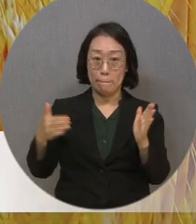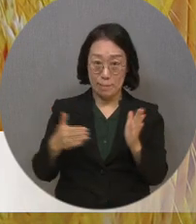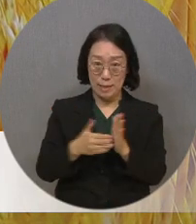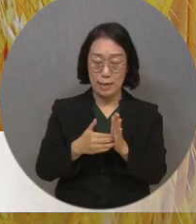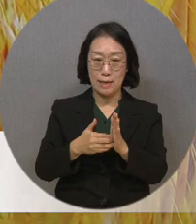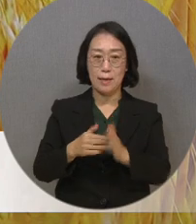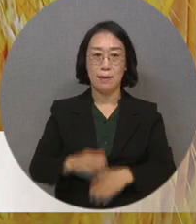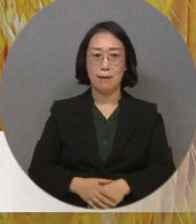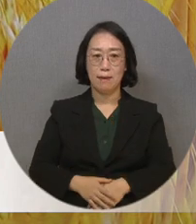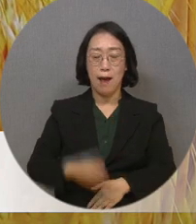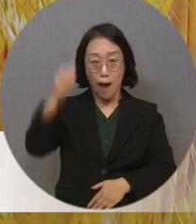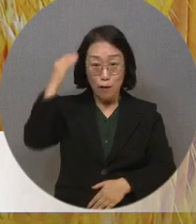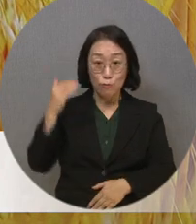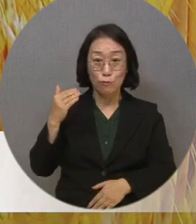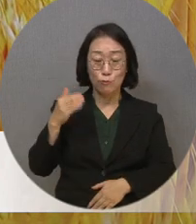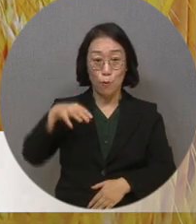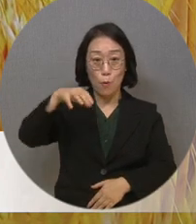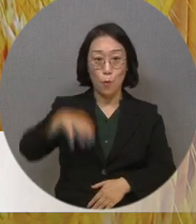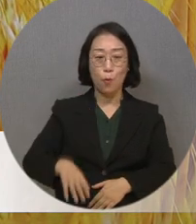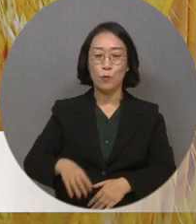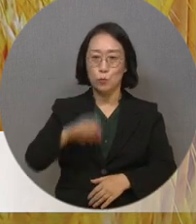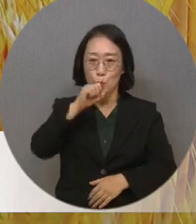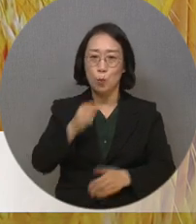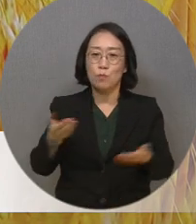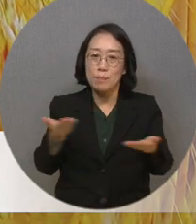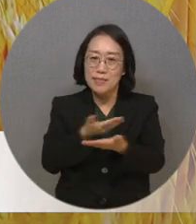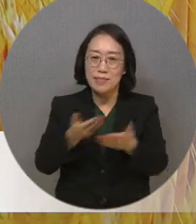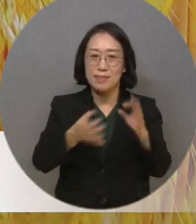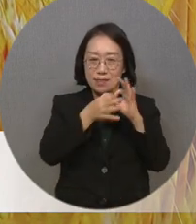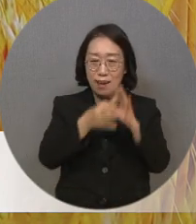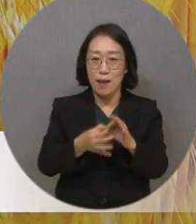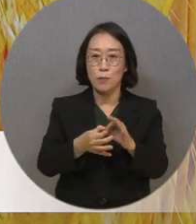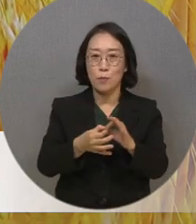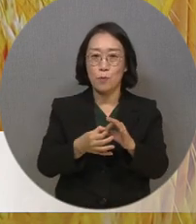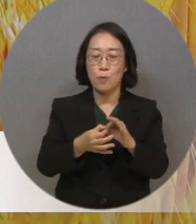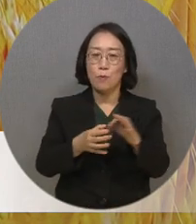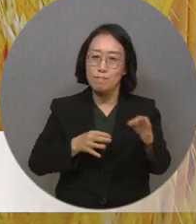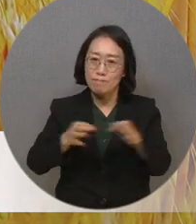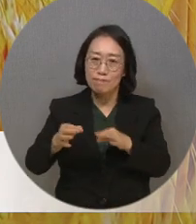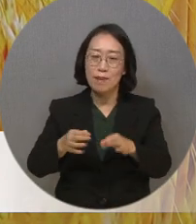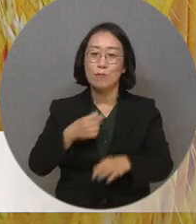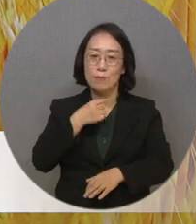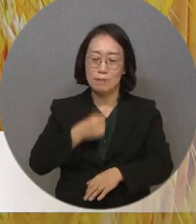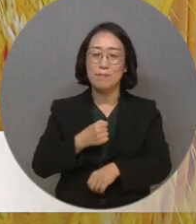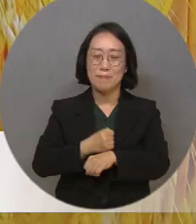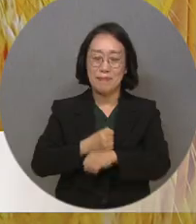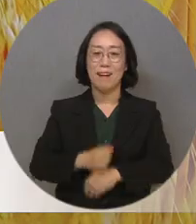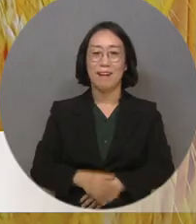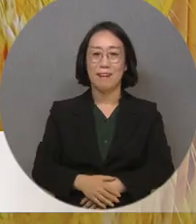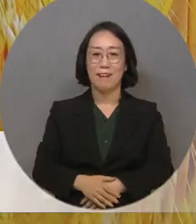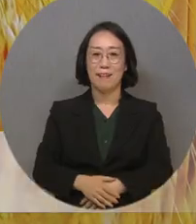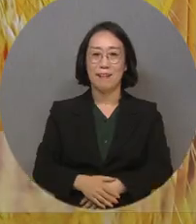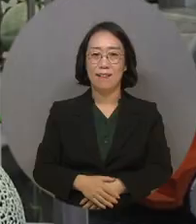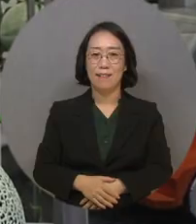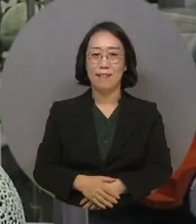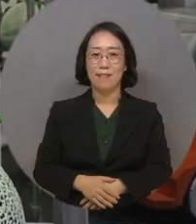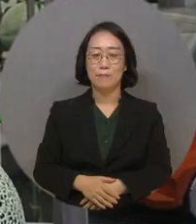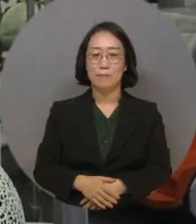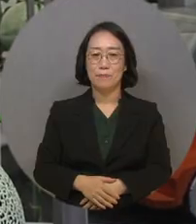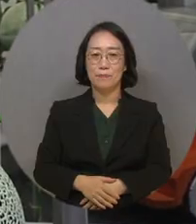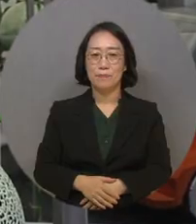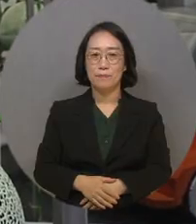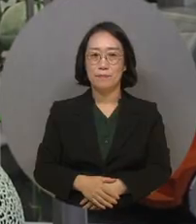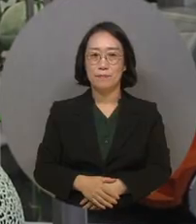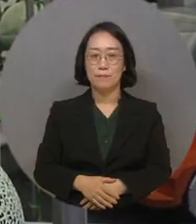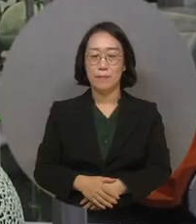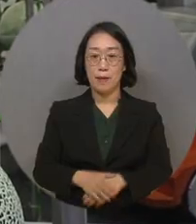meetings and hopefully they are not the last ones. Hope to have a great business with Korean market as well. 박람회가